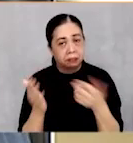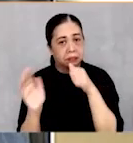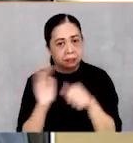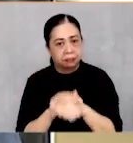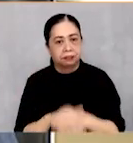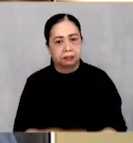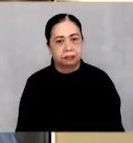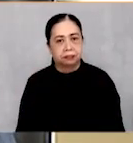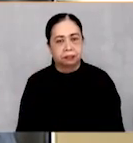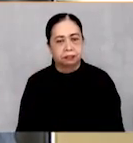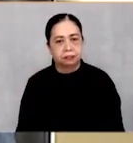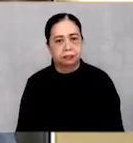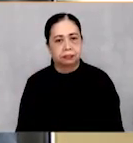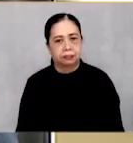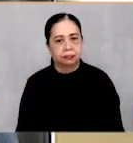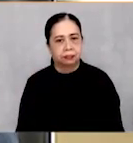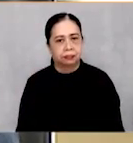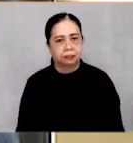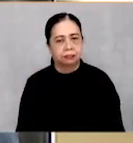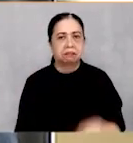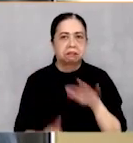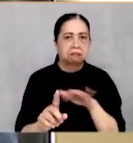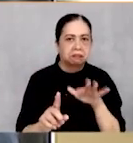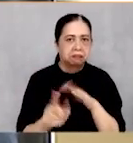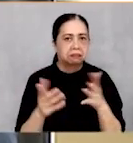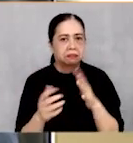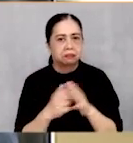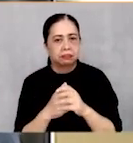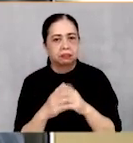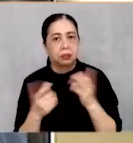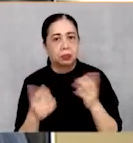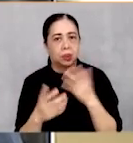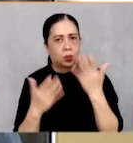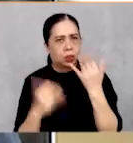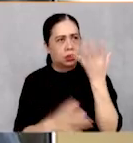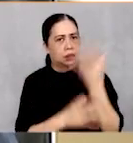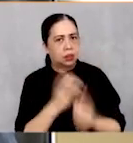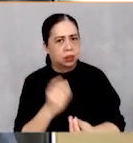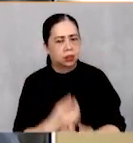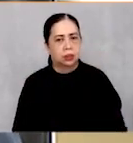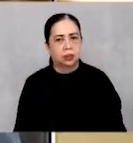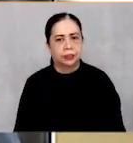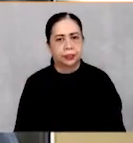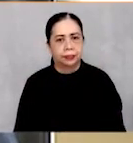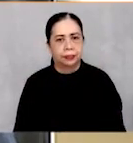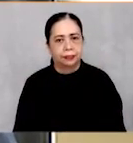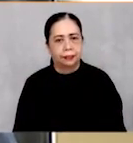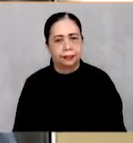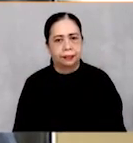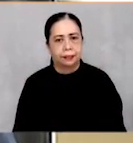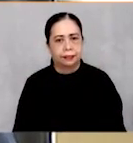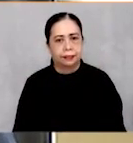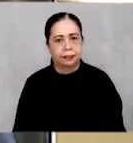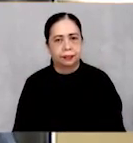Siguro, feeling guilty. Okay, ang iba naman siguro, talagang lehitimo na ba't sila nawala na. Pero lahat sila